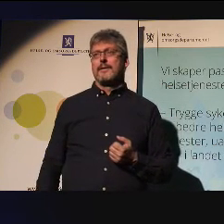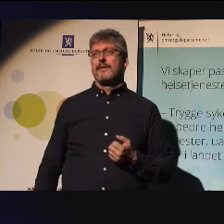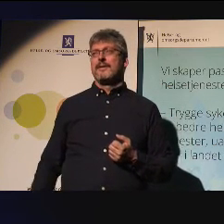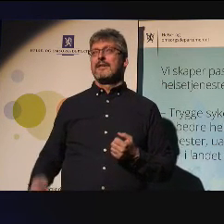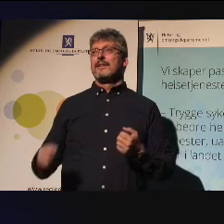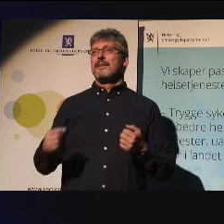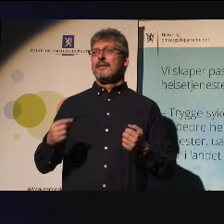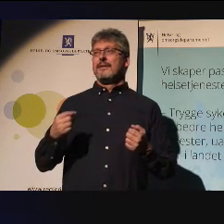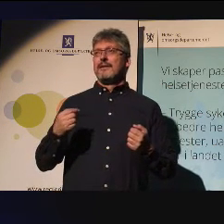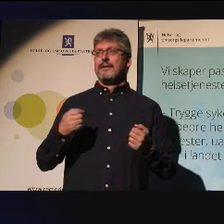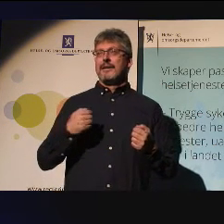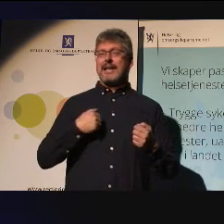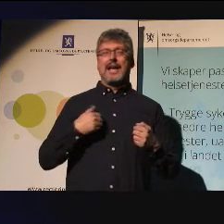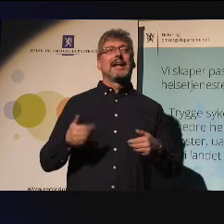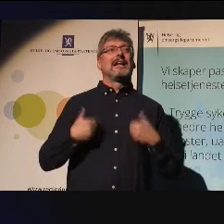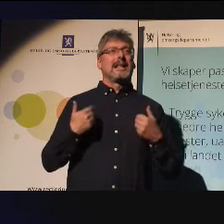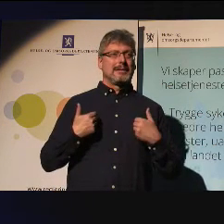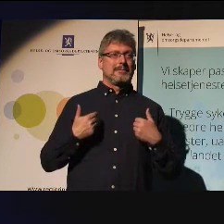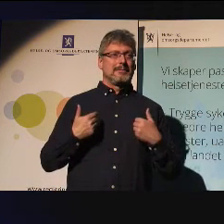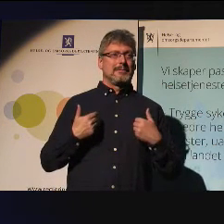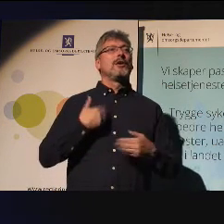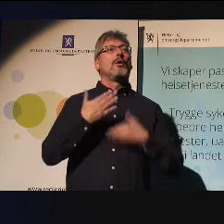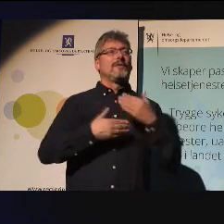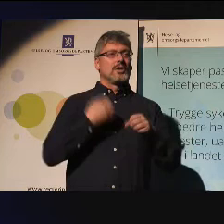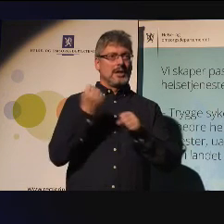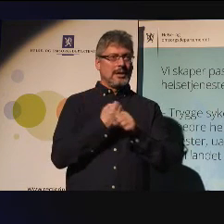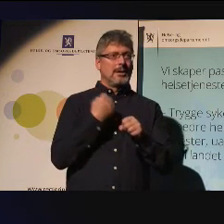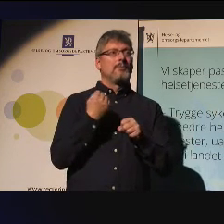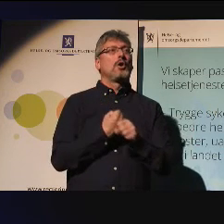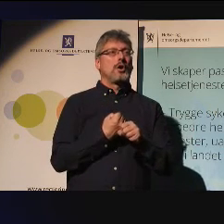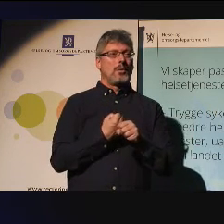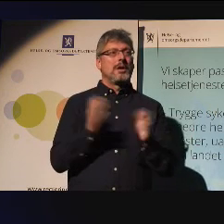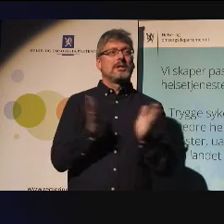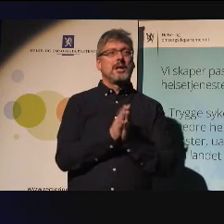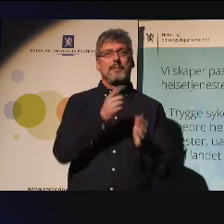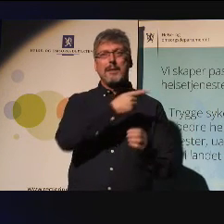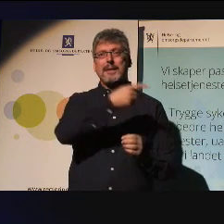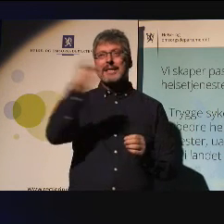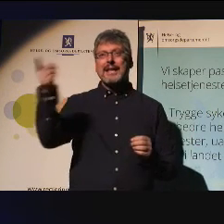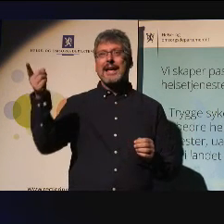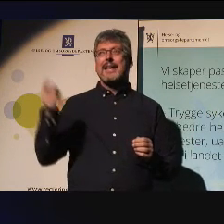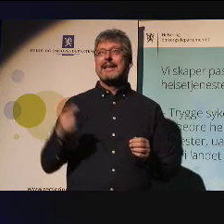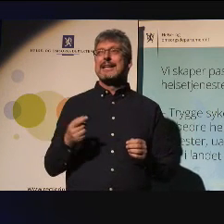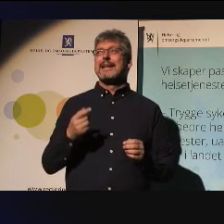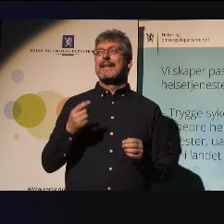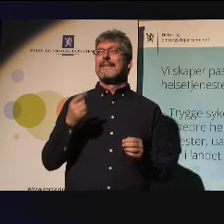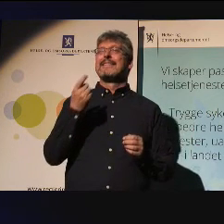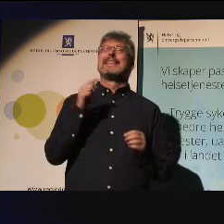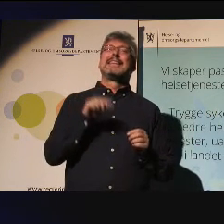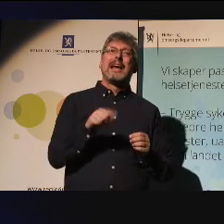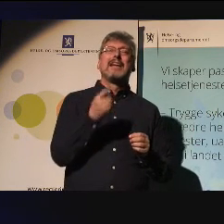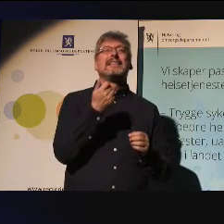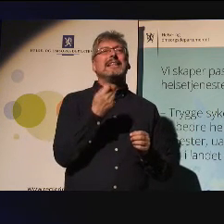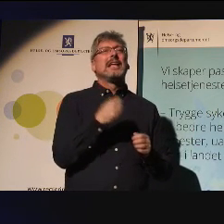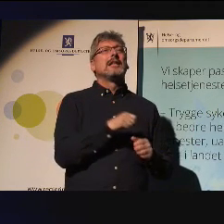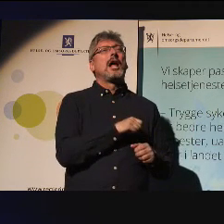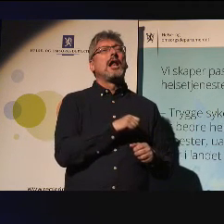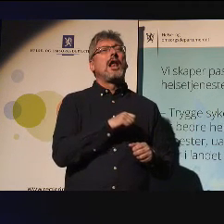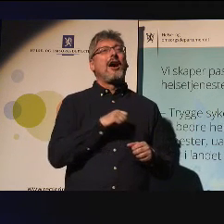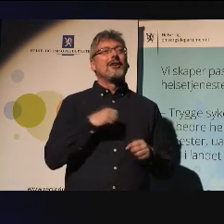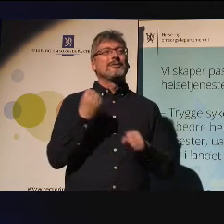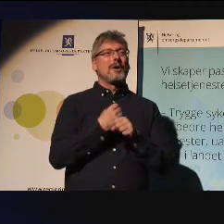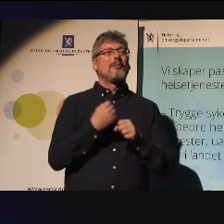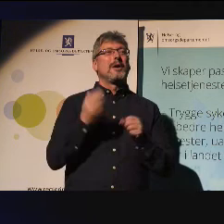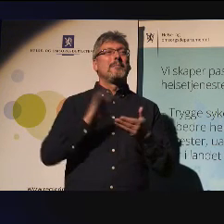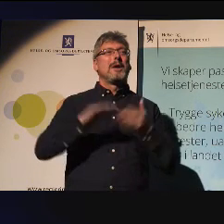Jeg gleder meg til å fortsette jobben sammen med dere. Den litt langsomme jobben med å organisere